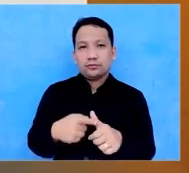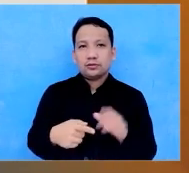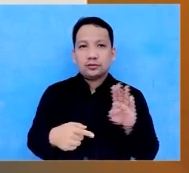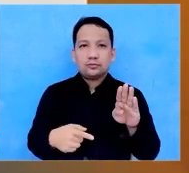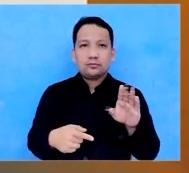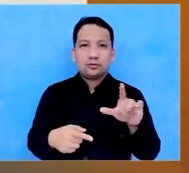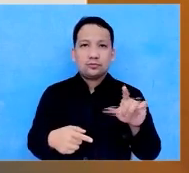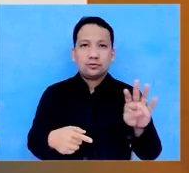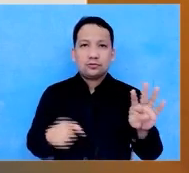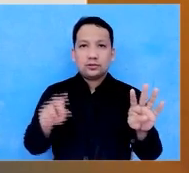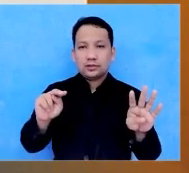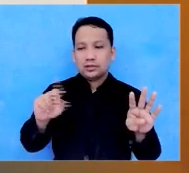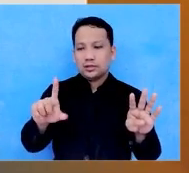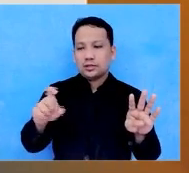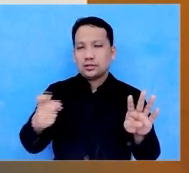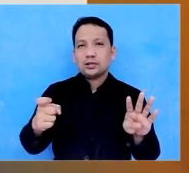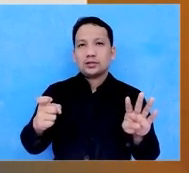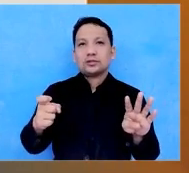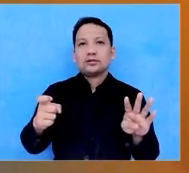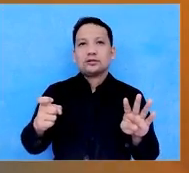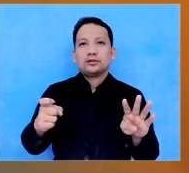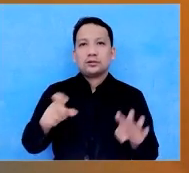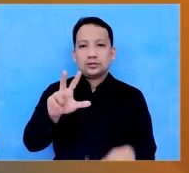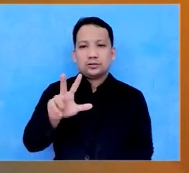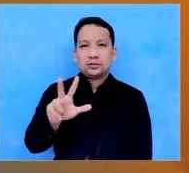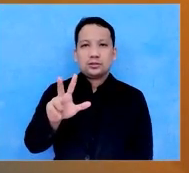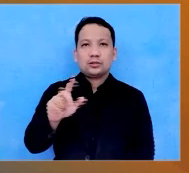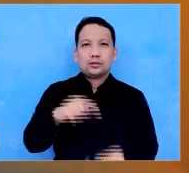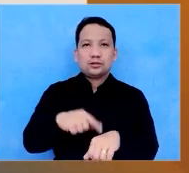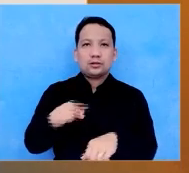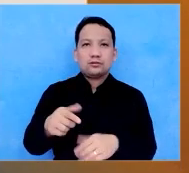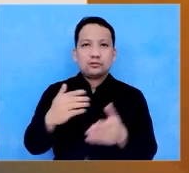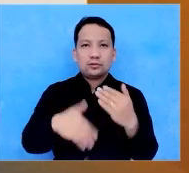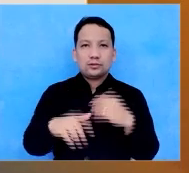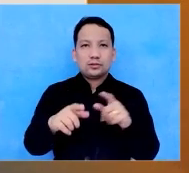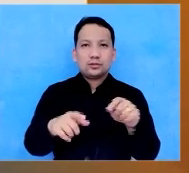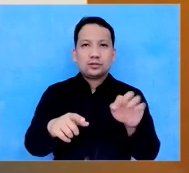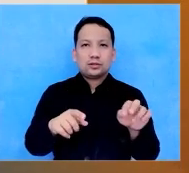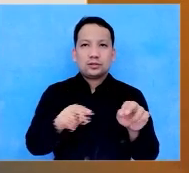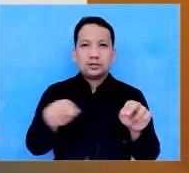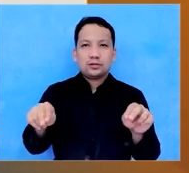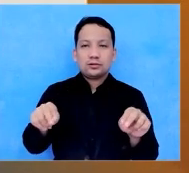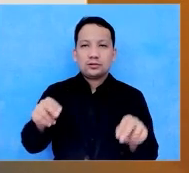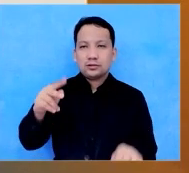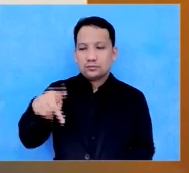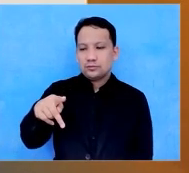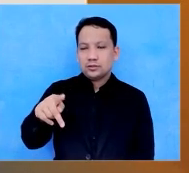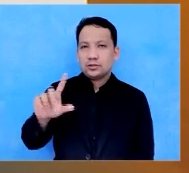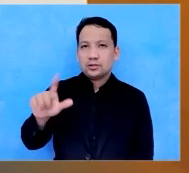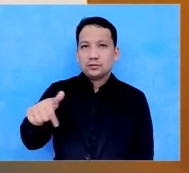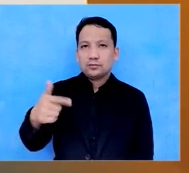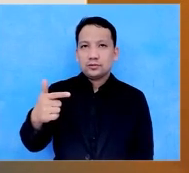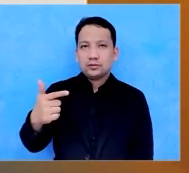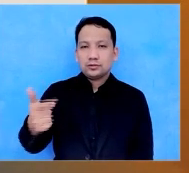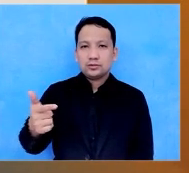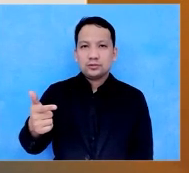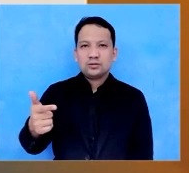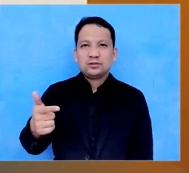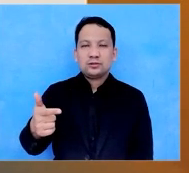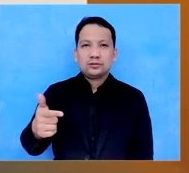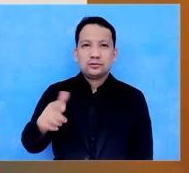Blackwater Bossing at NLEX Road Warriors ng 3 p.m. bago ang TNT Tropang Giga at Phoenix Super LPG Fuel Masters